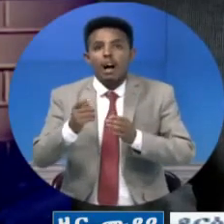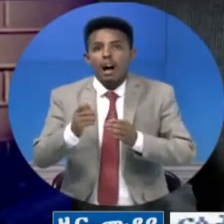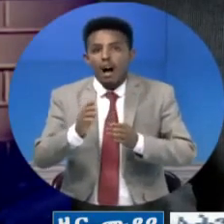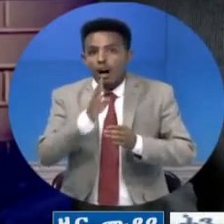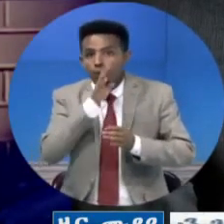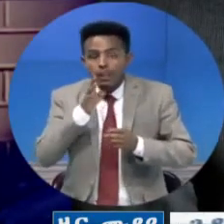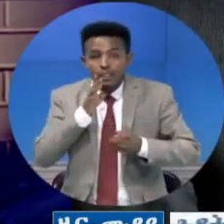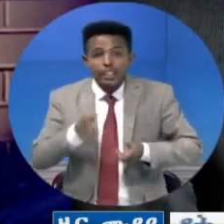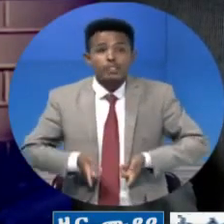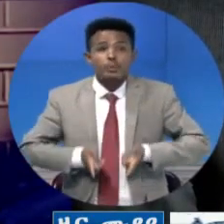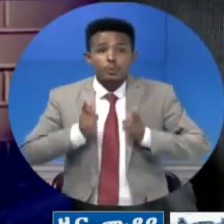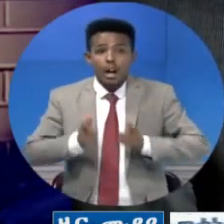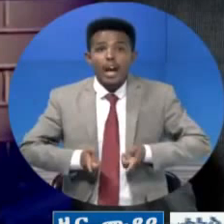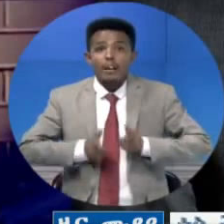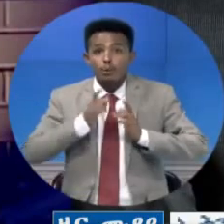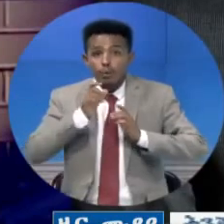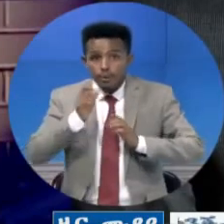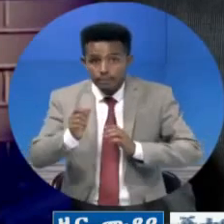አይኑርም፣